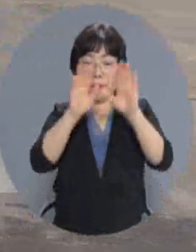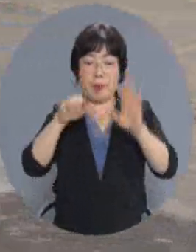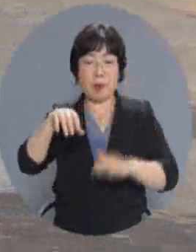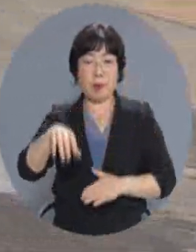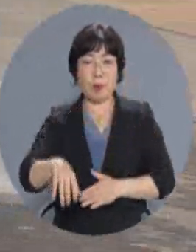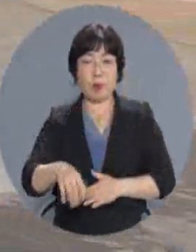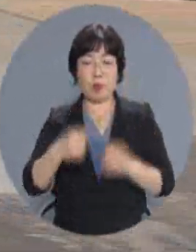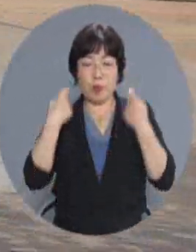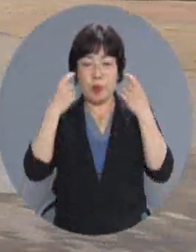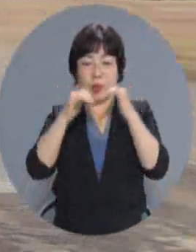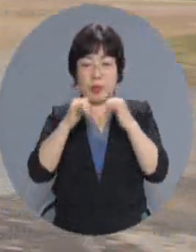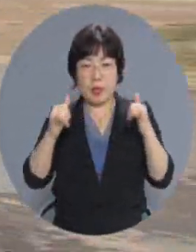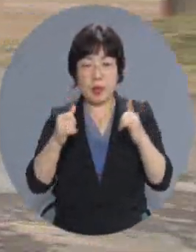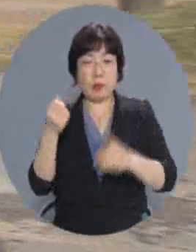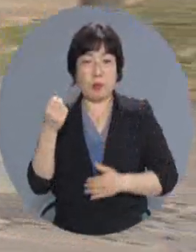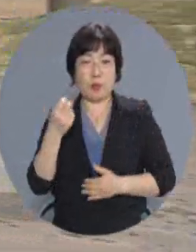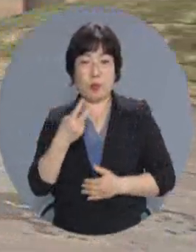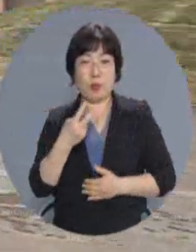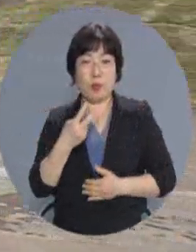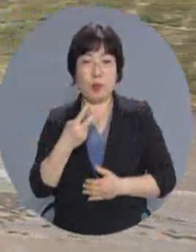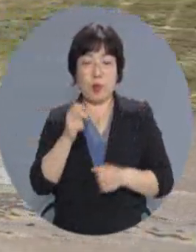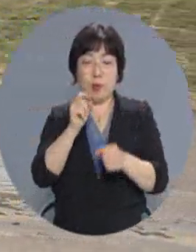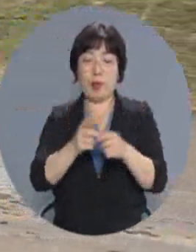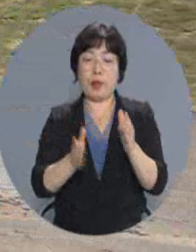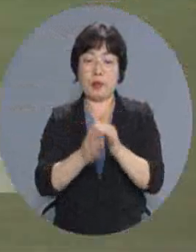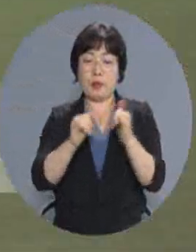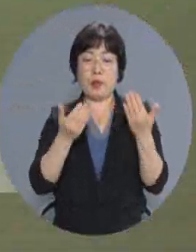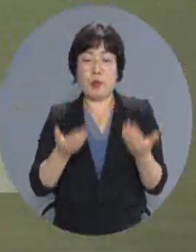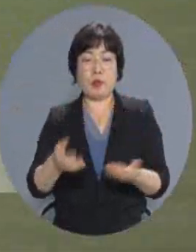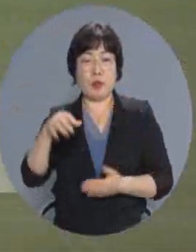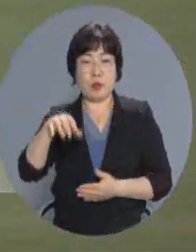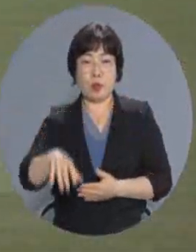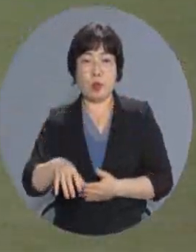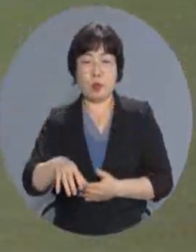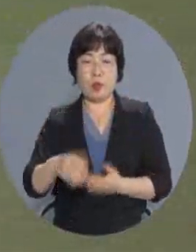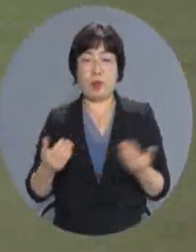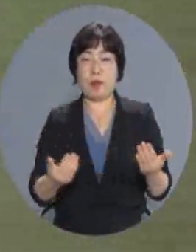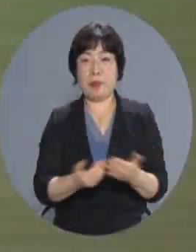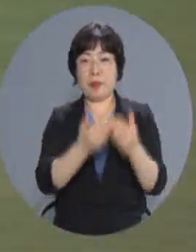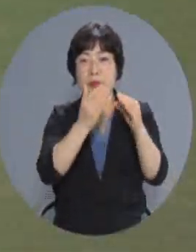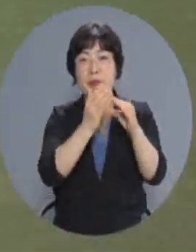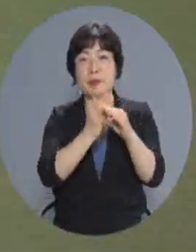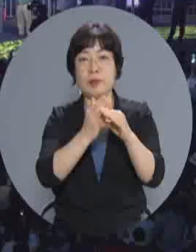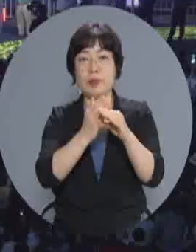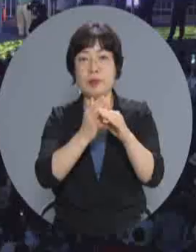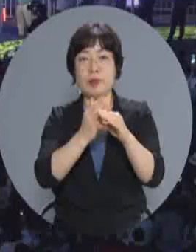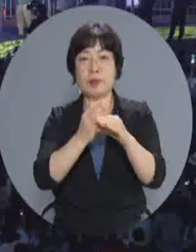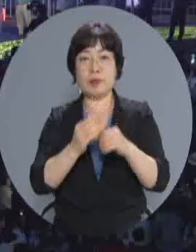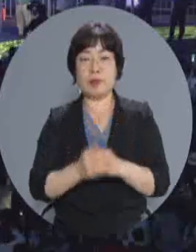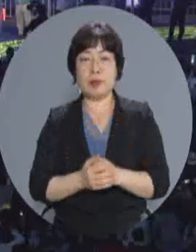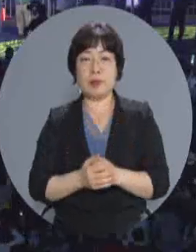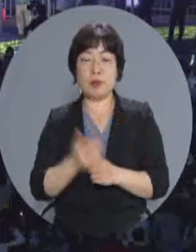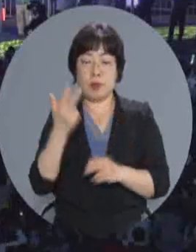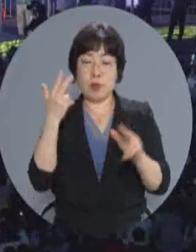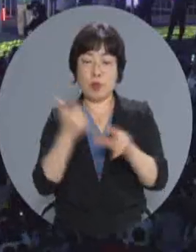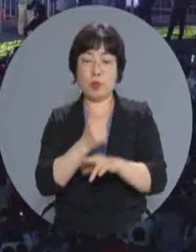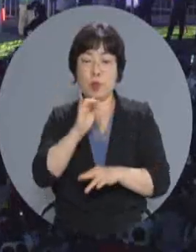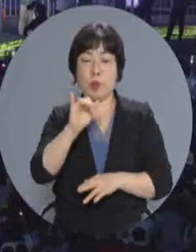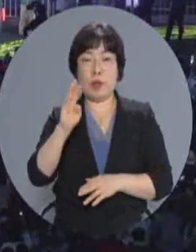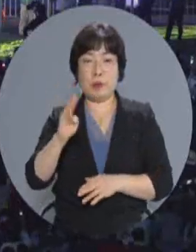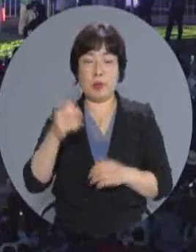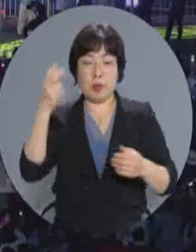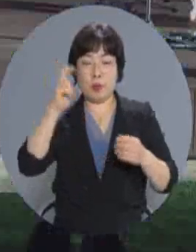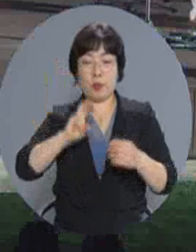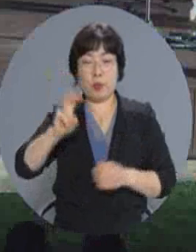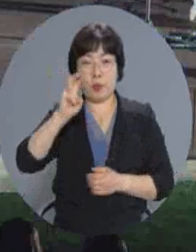박람회장은 관광지로서의 역할을 넘어 이미 시민들의 휴식 공간으로 거듭나고 있습니다. 지난 주말 YB 콘서트가